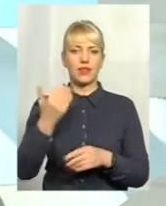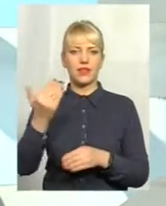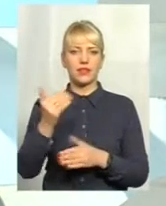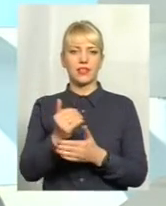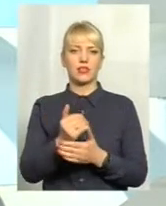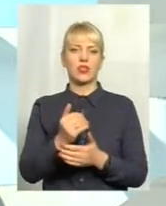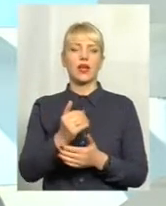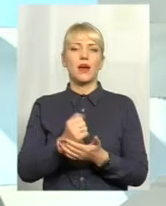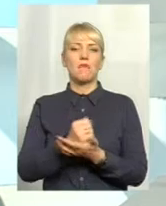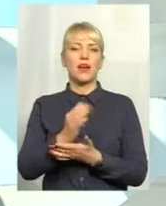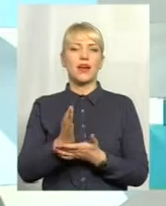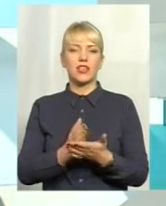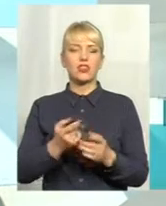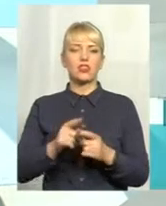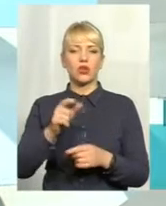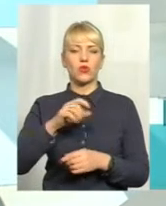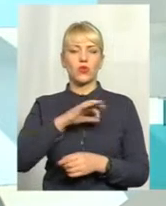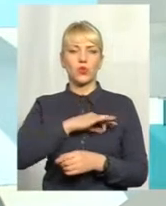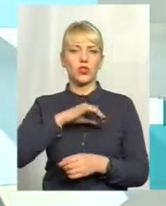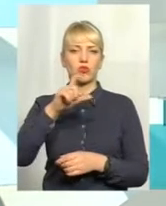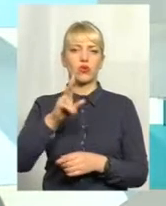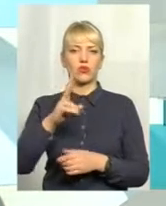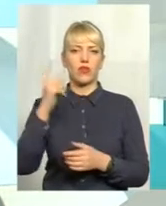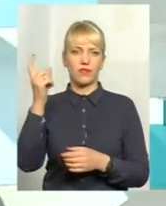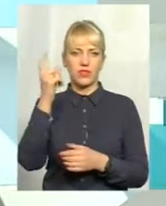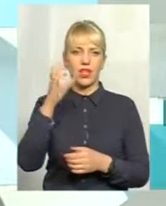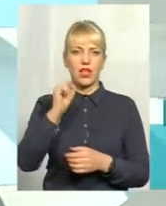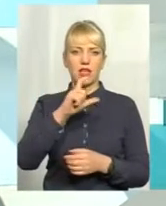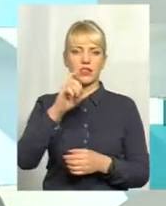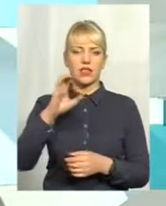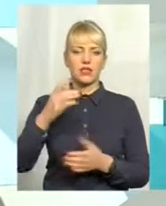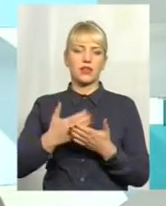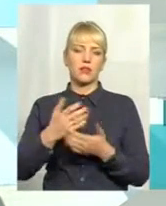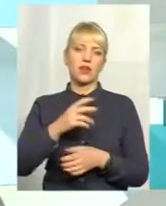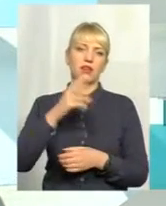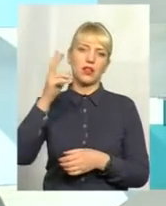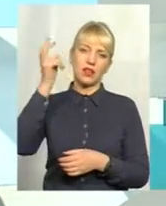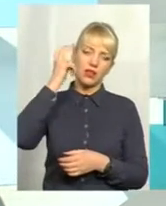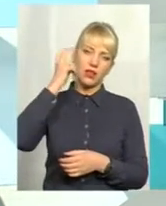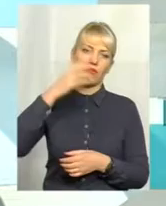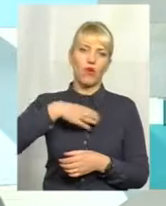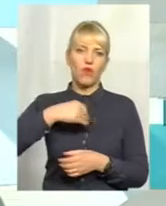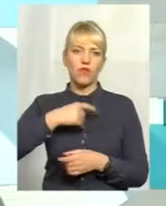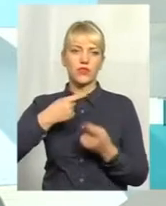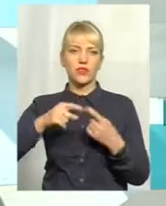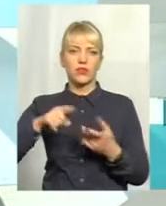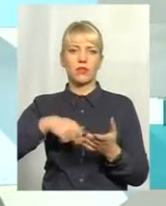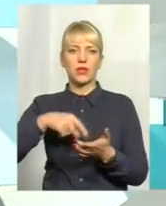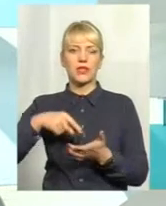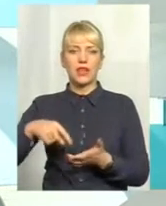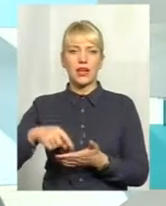мережі, да, тобто те юридичні особи, кому належить АЗС, а це, як правило, це або Київ, або Львів, або інші більші великі міста.